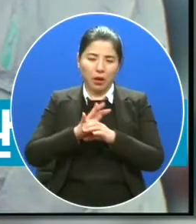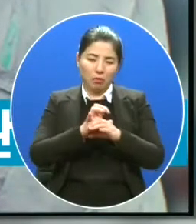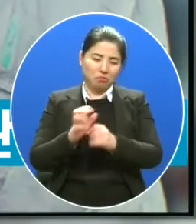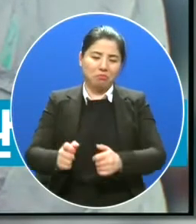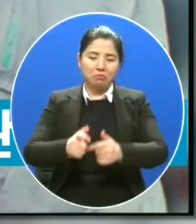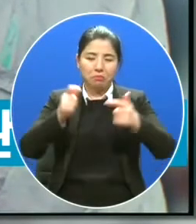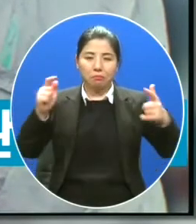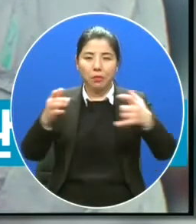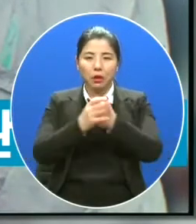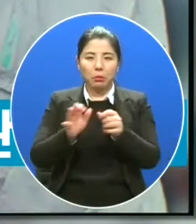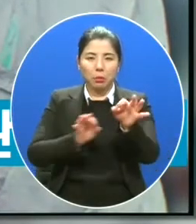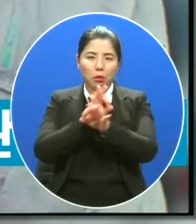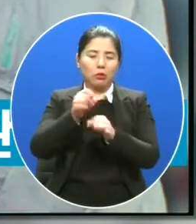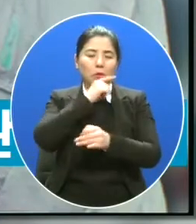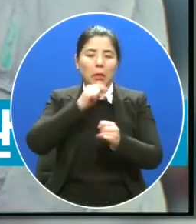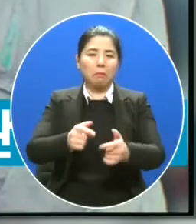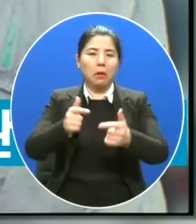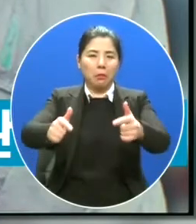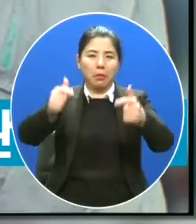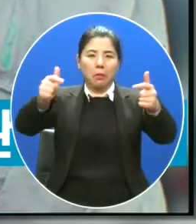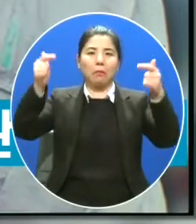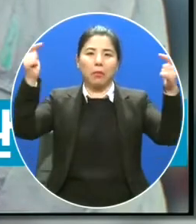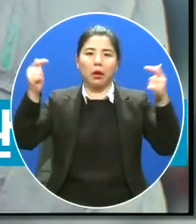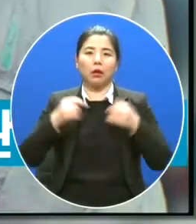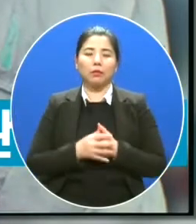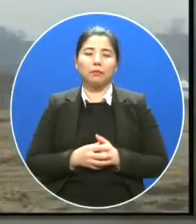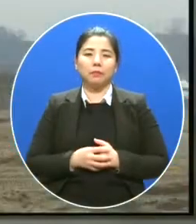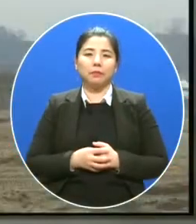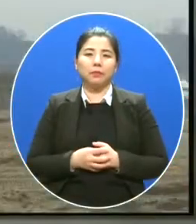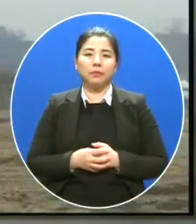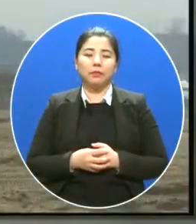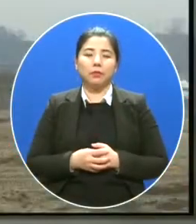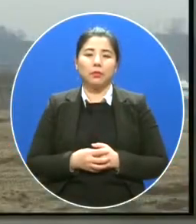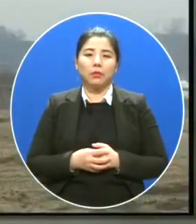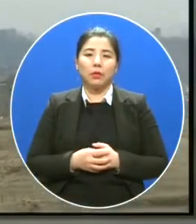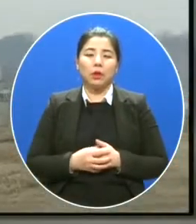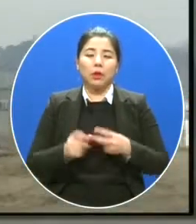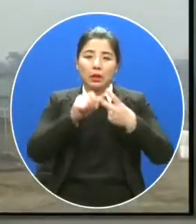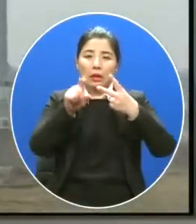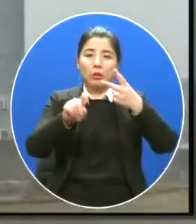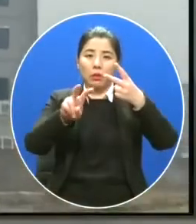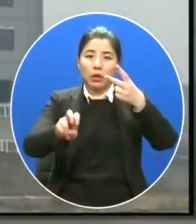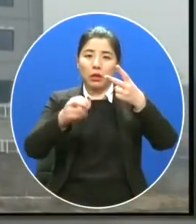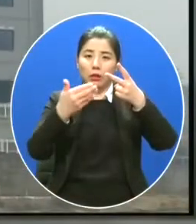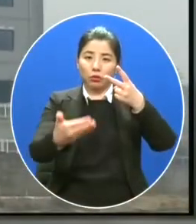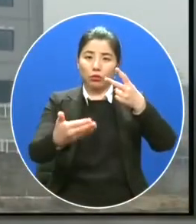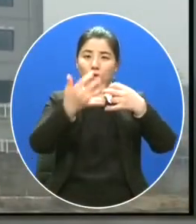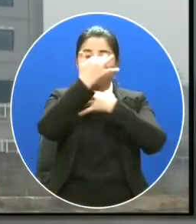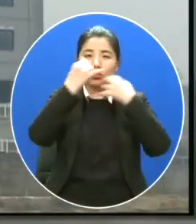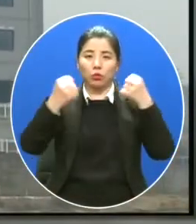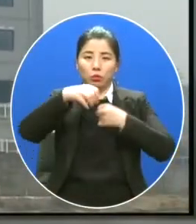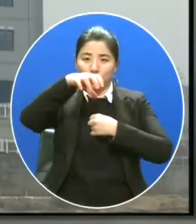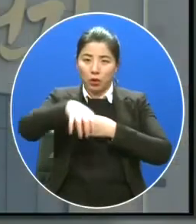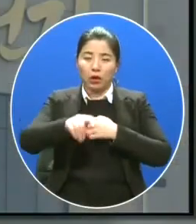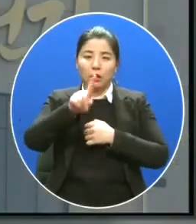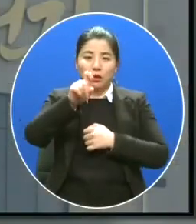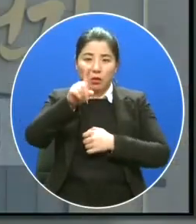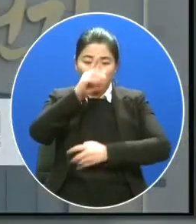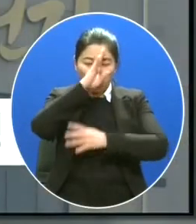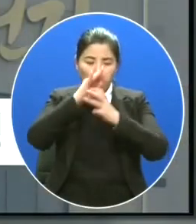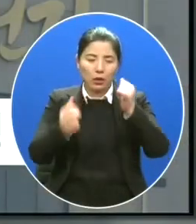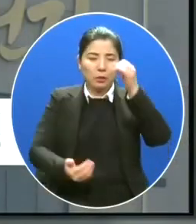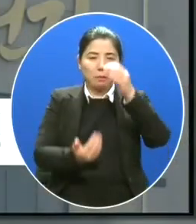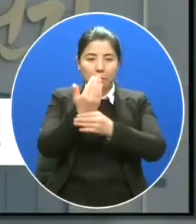코로나19가 확산되면서 경제 피해도 눈덩이처럼 불어나고 있습니다. 2월 29일 충북에서